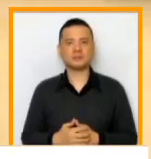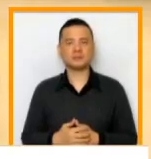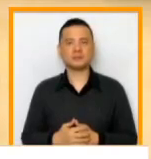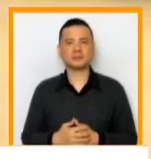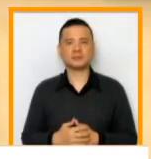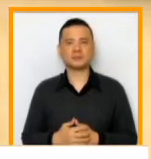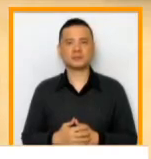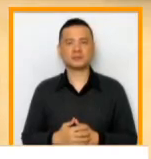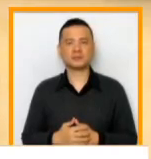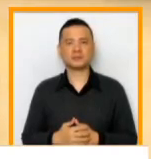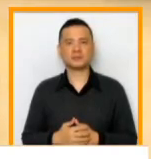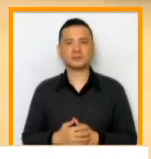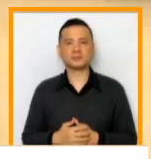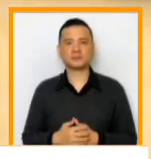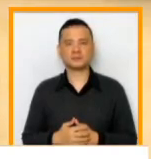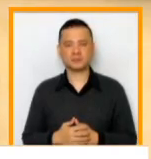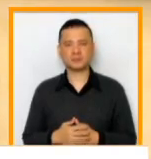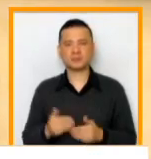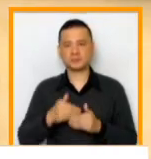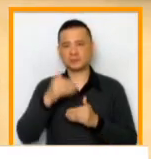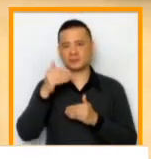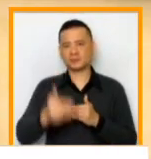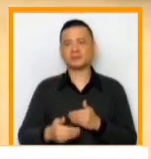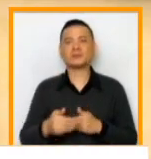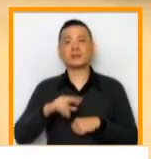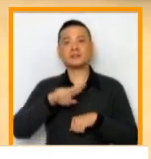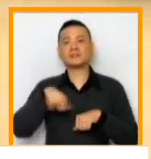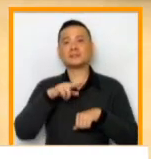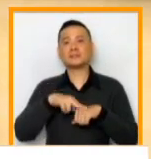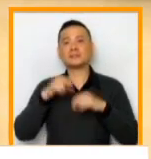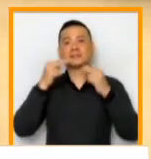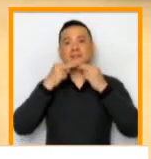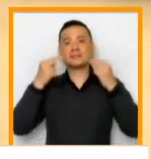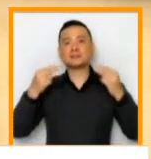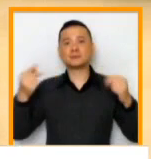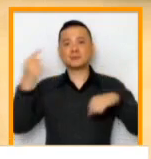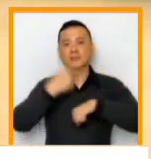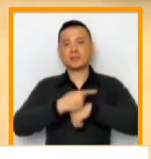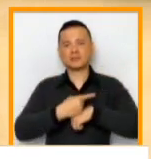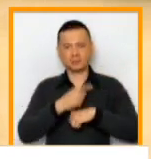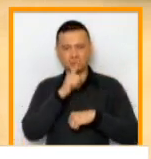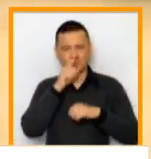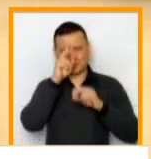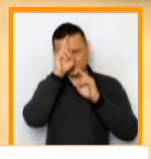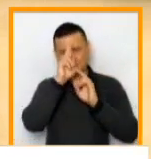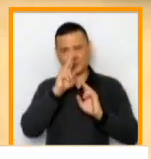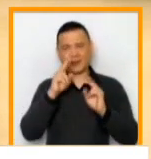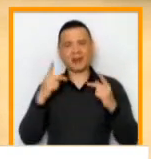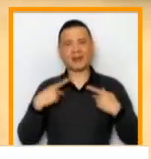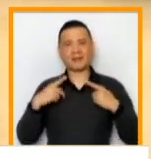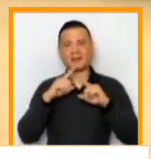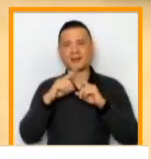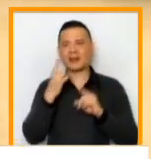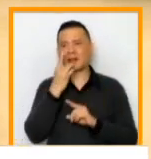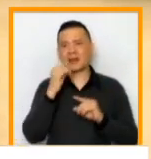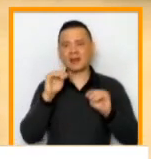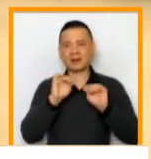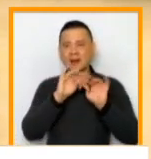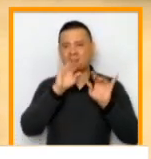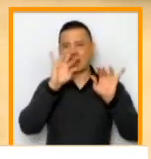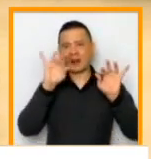Pinagdiriwang ngayong araw ang National Heroes Day, may 3,000 solar-powered lights ang pinailawan at bumunang imahe ni Gat Andres Bonifacio